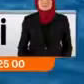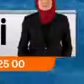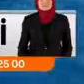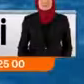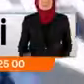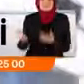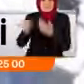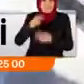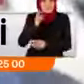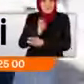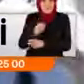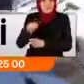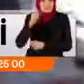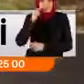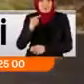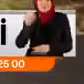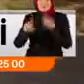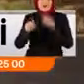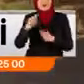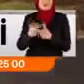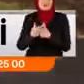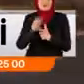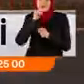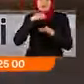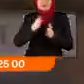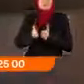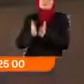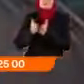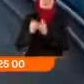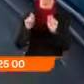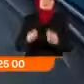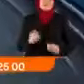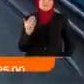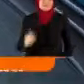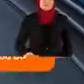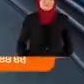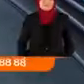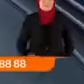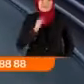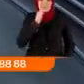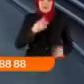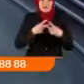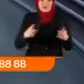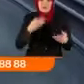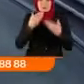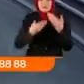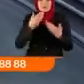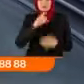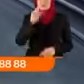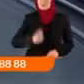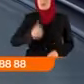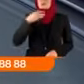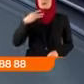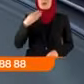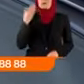işlemi bazı otellerde denizden yapıldı çok güzel açarken aktarmıştır Cumhurbaşkanı